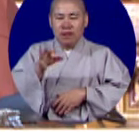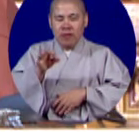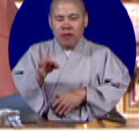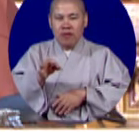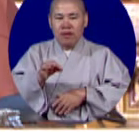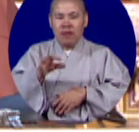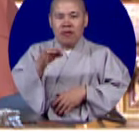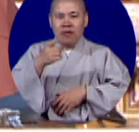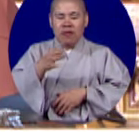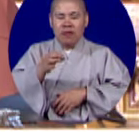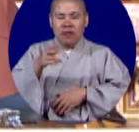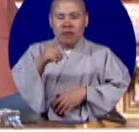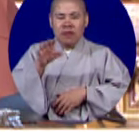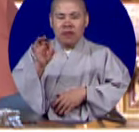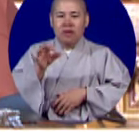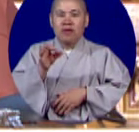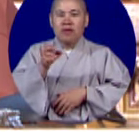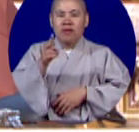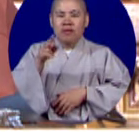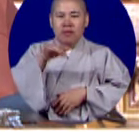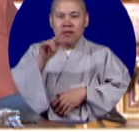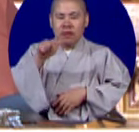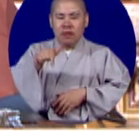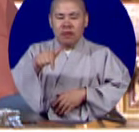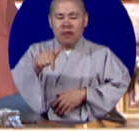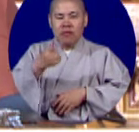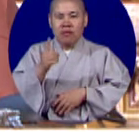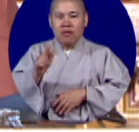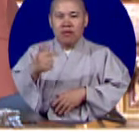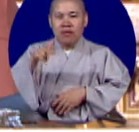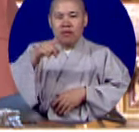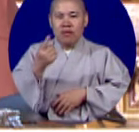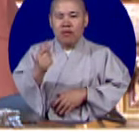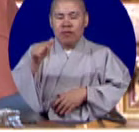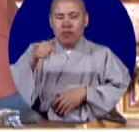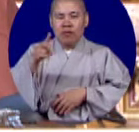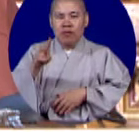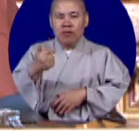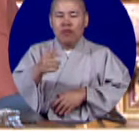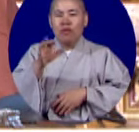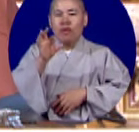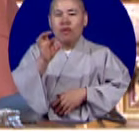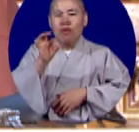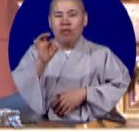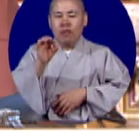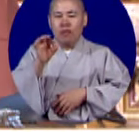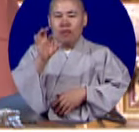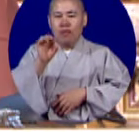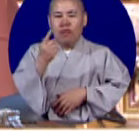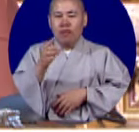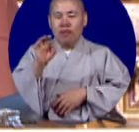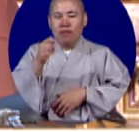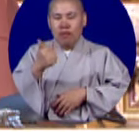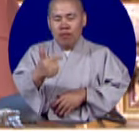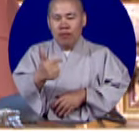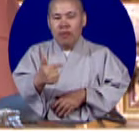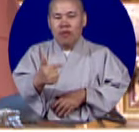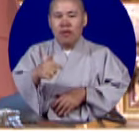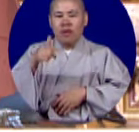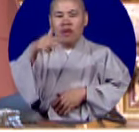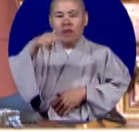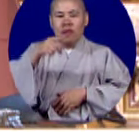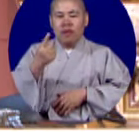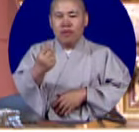금강경에 응작 여시관 이런 말이 있고, 반야심경에는 조견 오온이라, 오온을 조견한다. 이게 전부 관찰입니다.